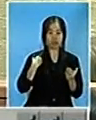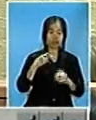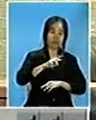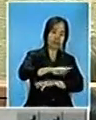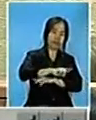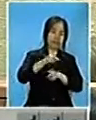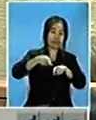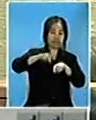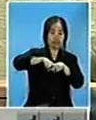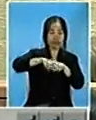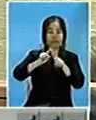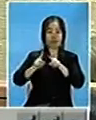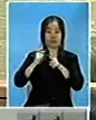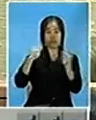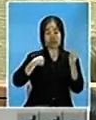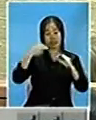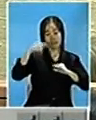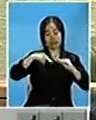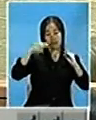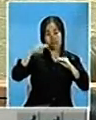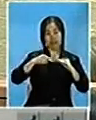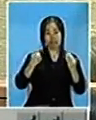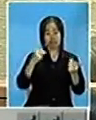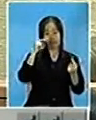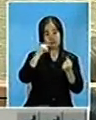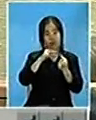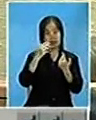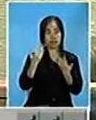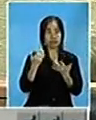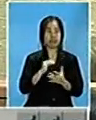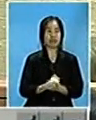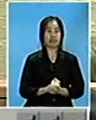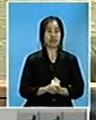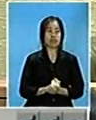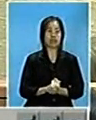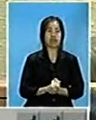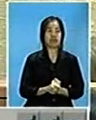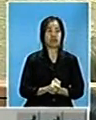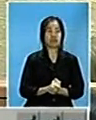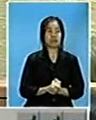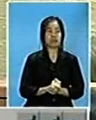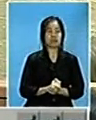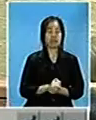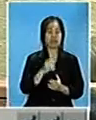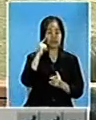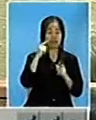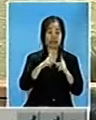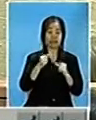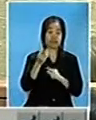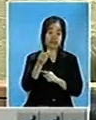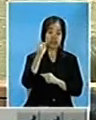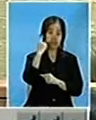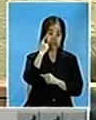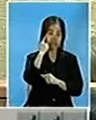ไว้ให้เรามีโอกาสได้อ่านได้เห็นท่านได้นั่งในท่าต่างๆซึ่งเป็นเรื่องที่อาจจะเป็นเรื่องเล็กน้อยเกิดจ